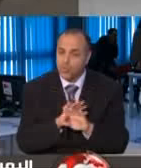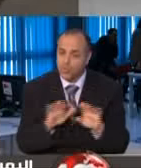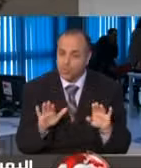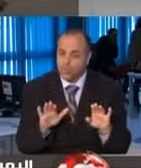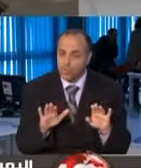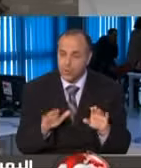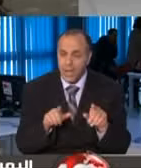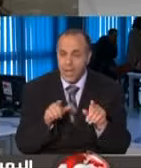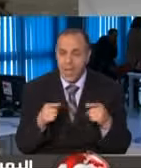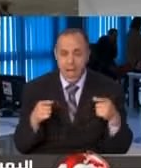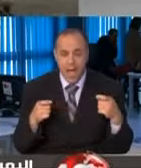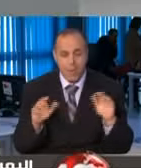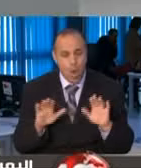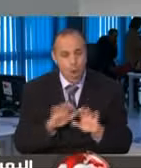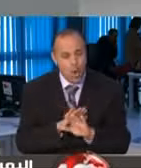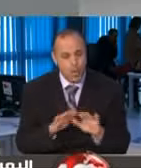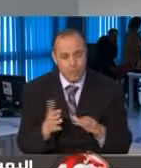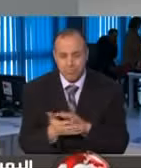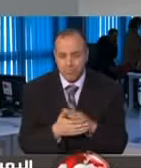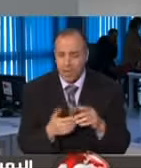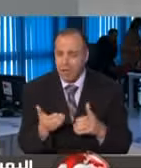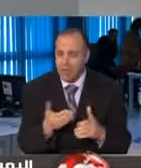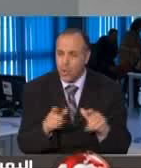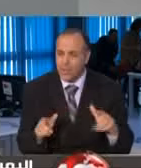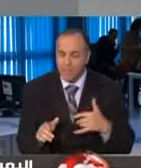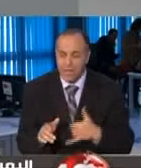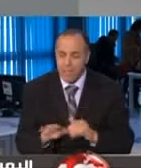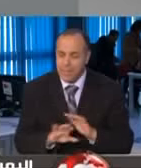علامة على نهاية أعمال العنف المسلحة في